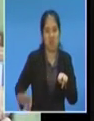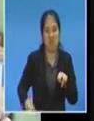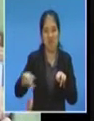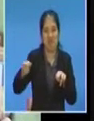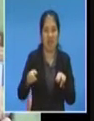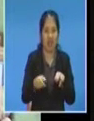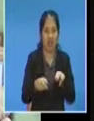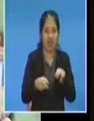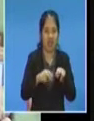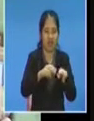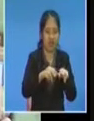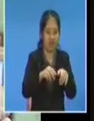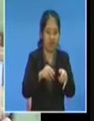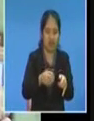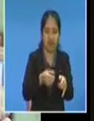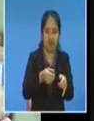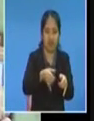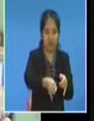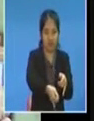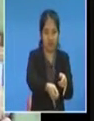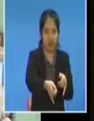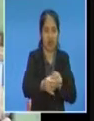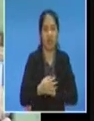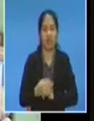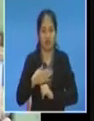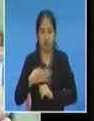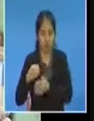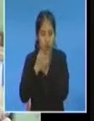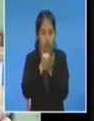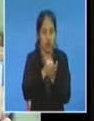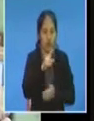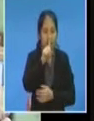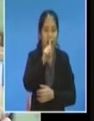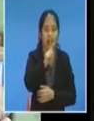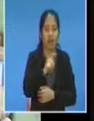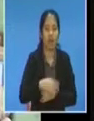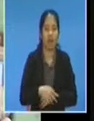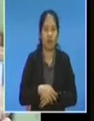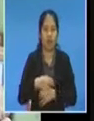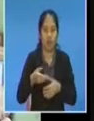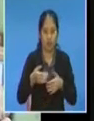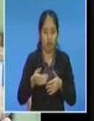ามว่าลูกหลานไปไหนคำตอบคือลูกหลานไปอยู่เช่าคอนโดอยู่ในกรุงเทพ